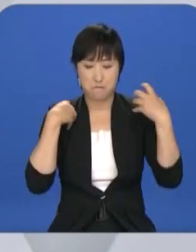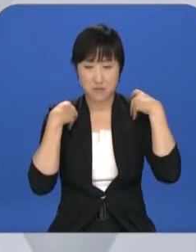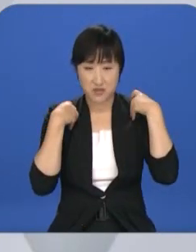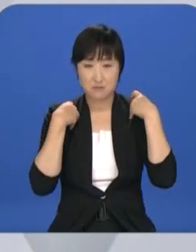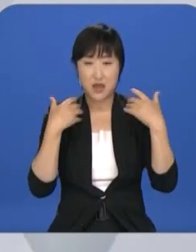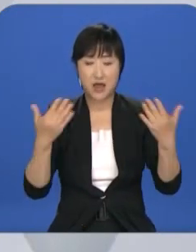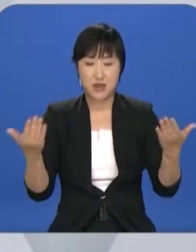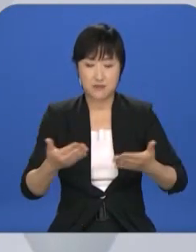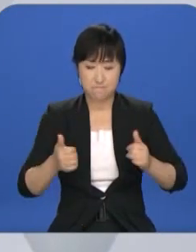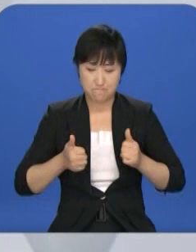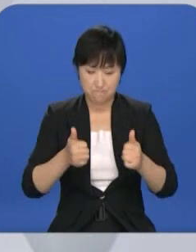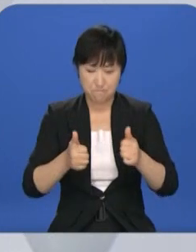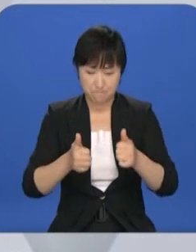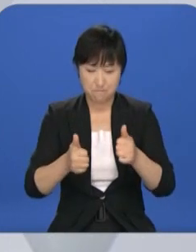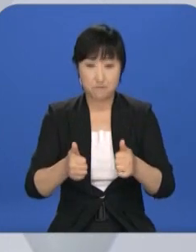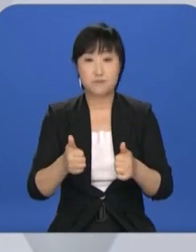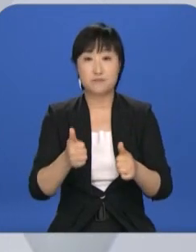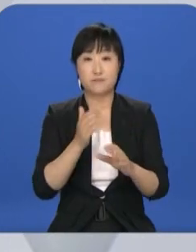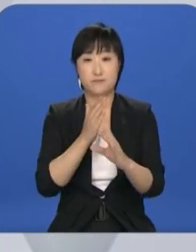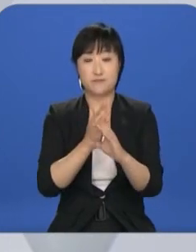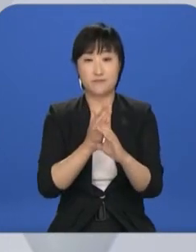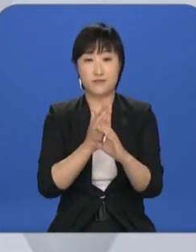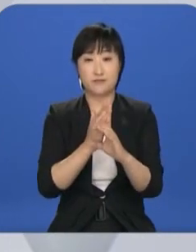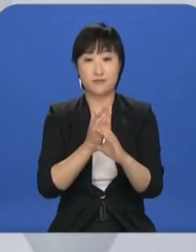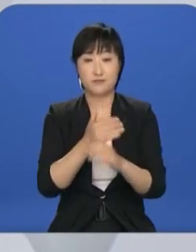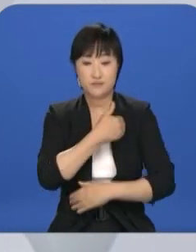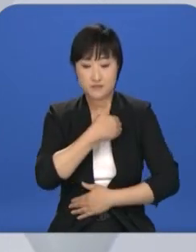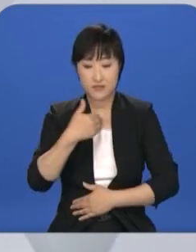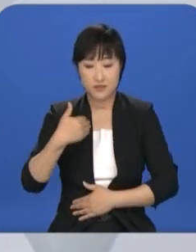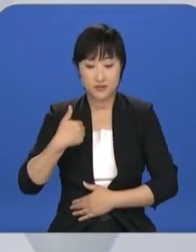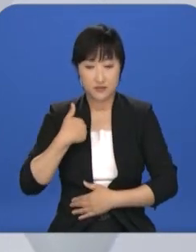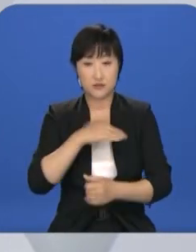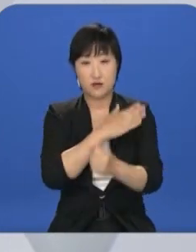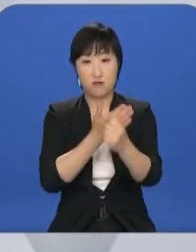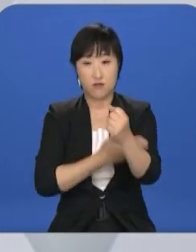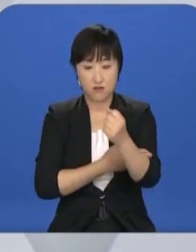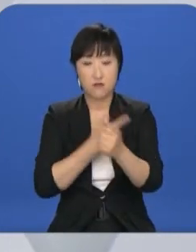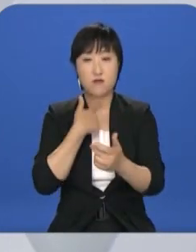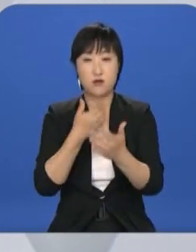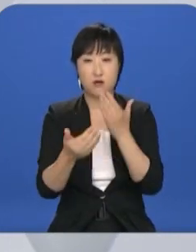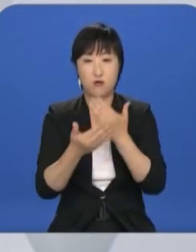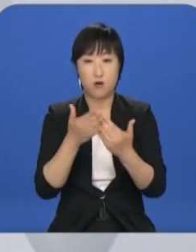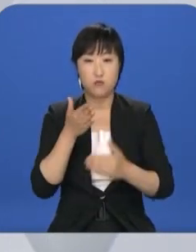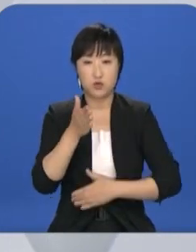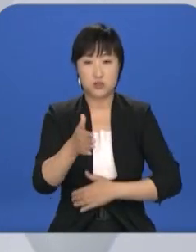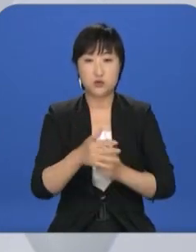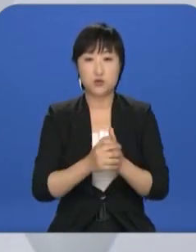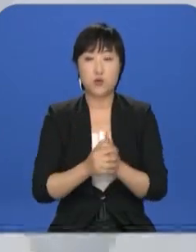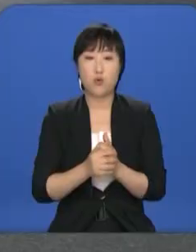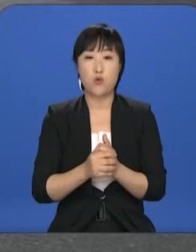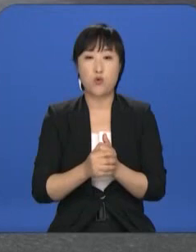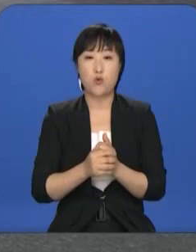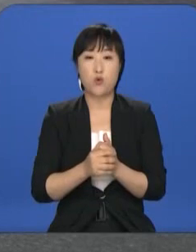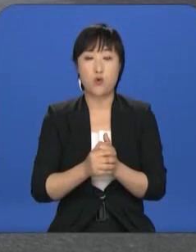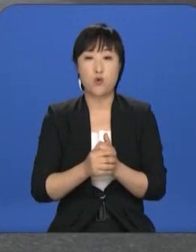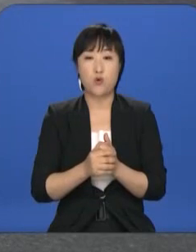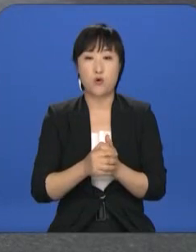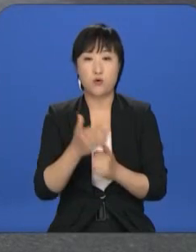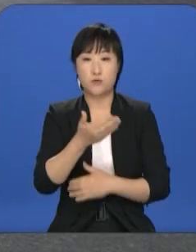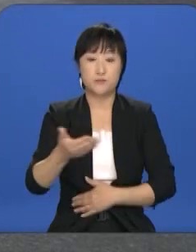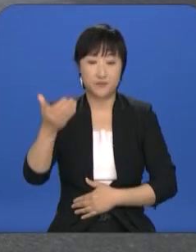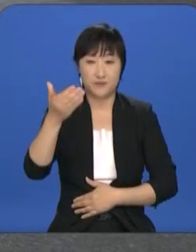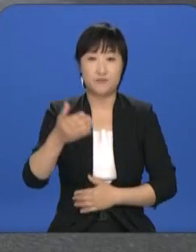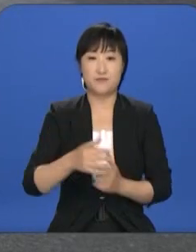바 직무를 성실히 수행하고 있습니다. 능력과 경력 위주로 친절 공무원을 우선